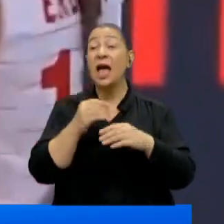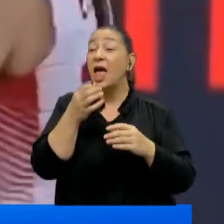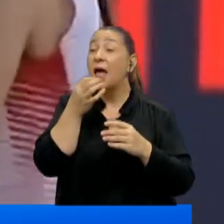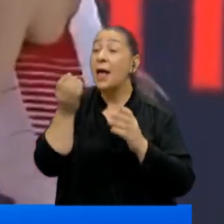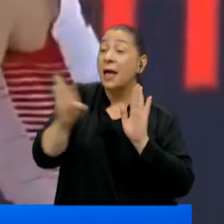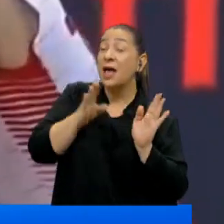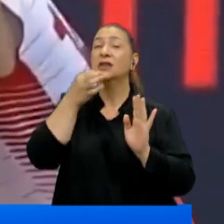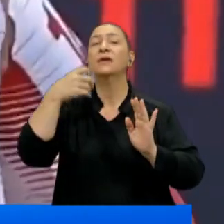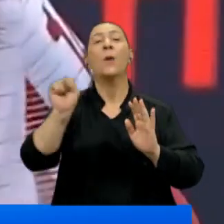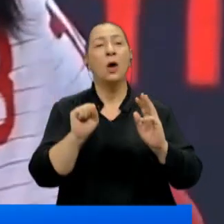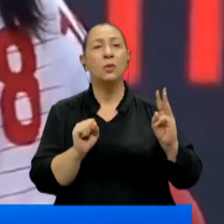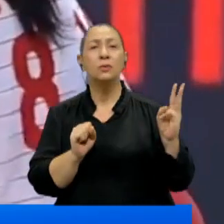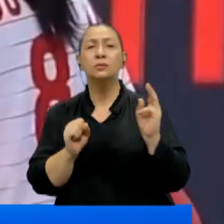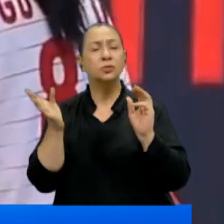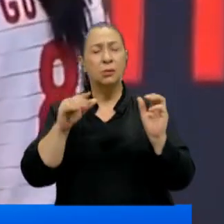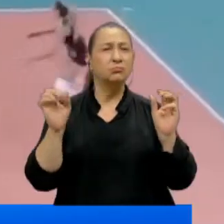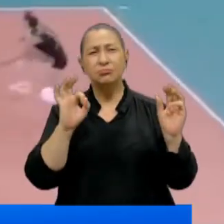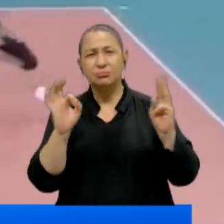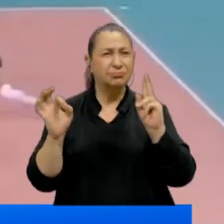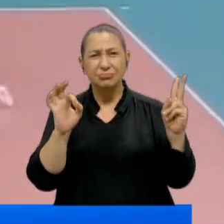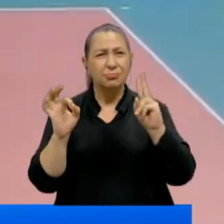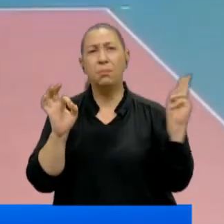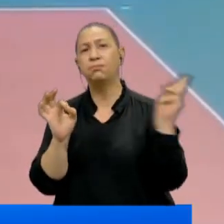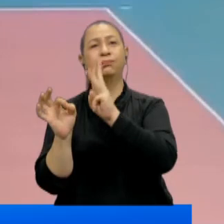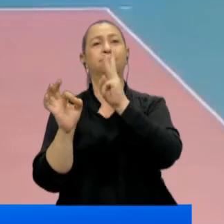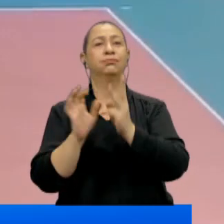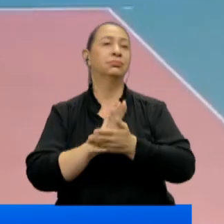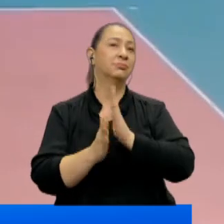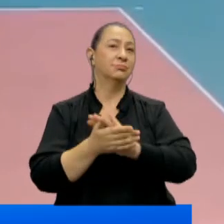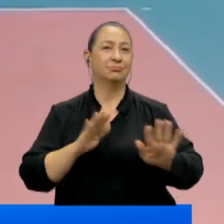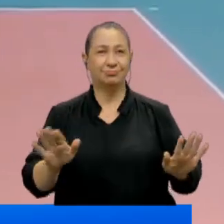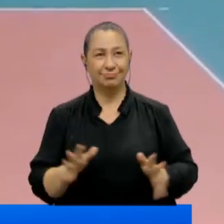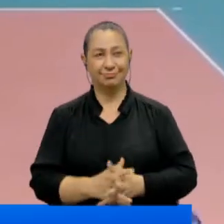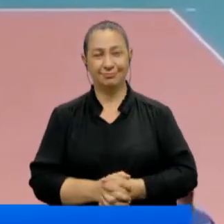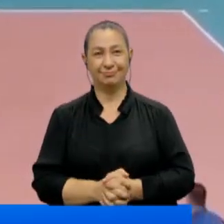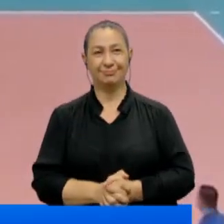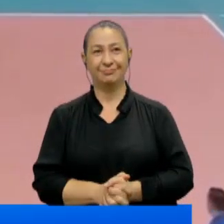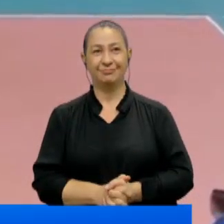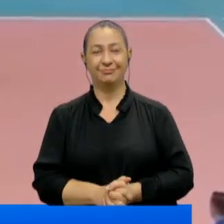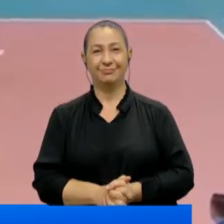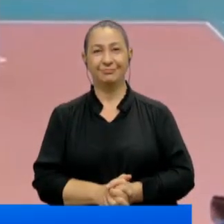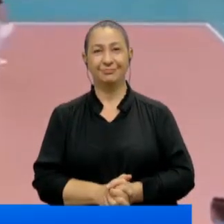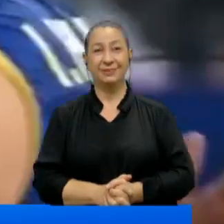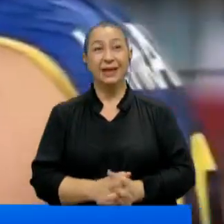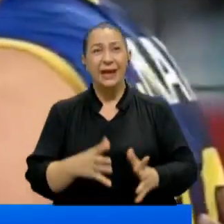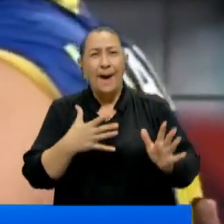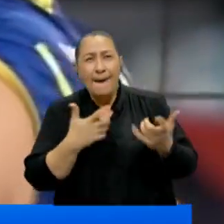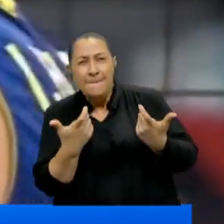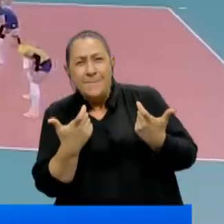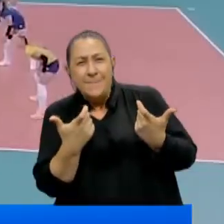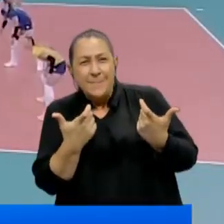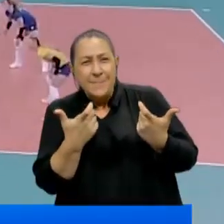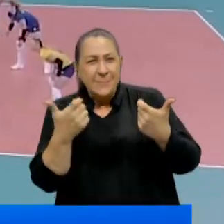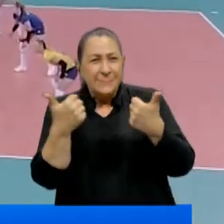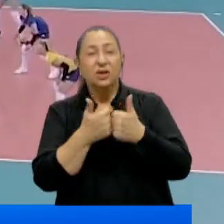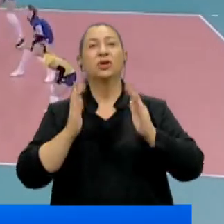sultanları üçüncü maçlarını da galibiyetle tamamladı. Cansu Özbay, Handebaladın plase ve sayı. Nefes kesen